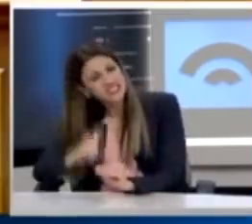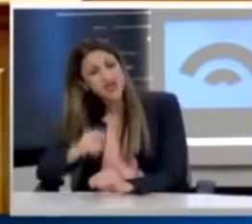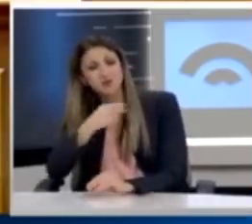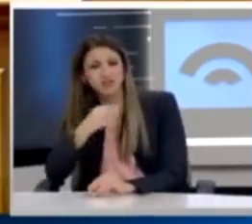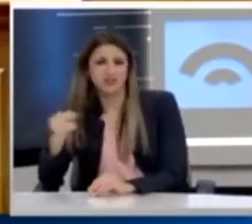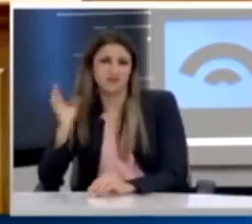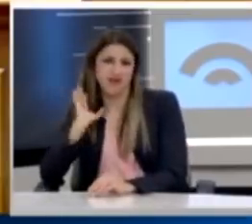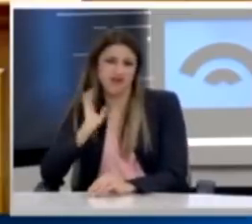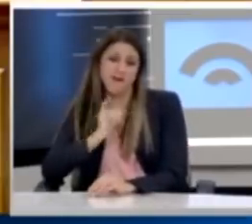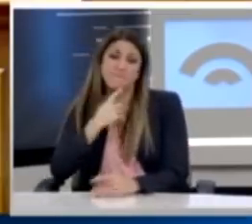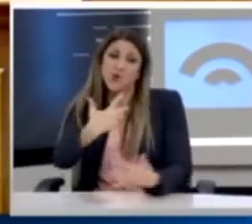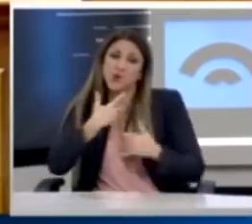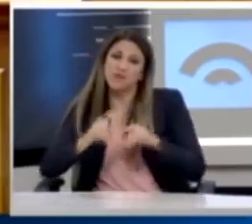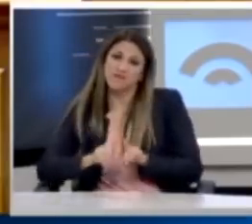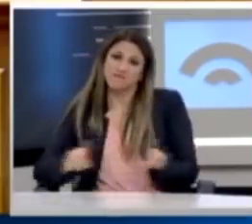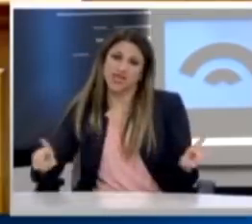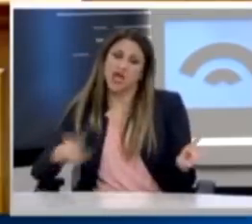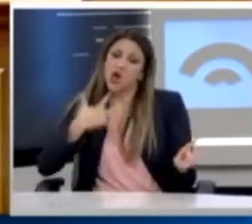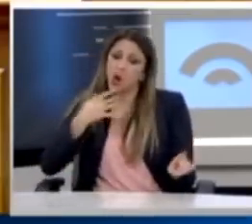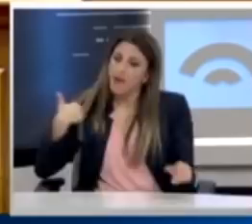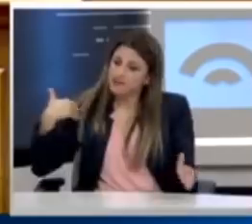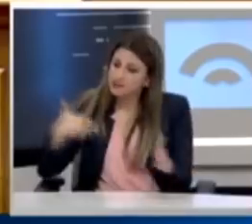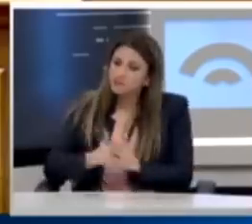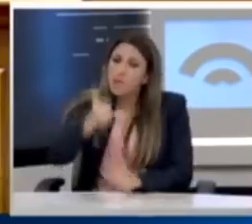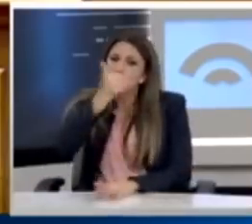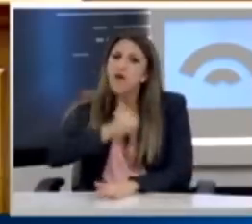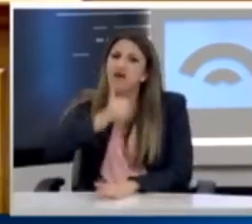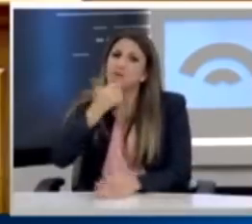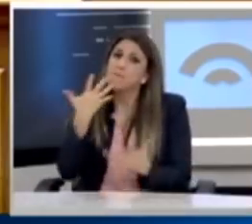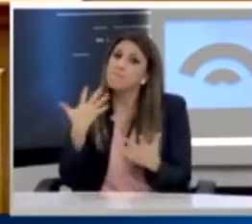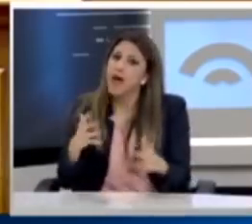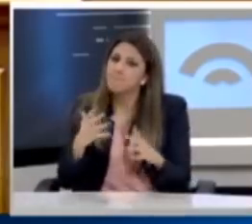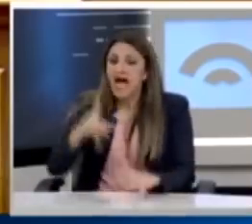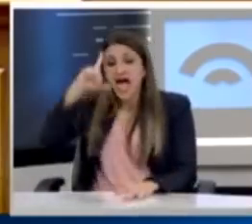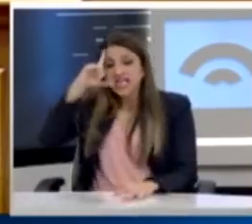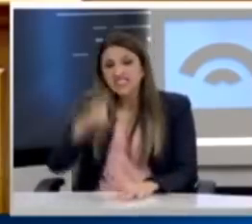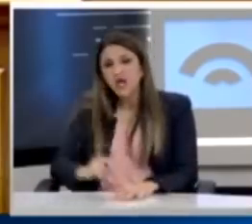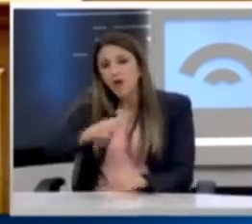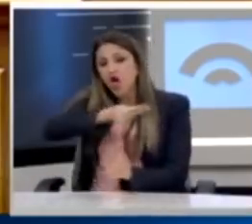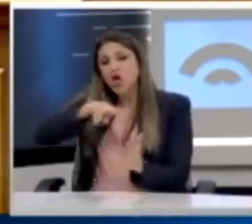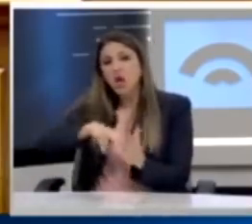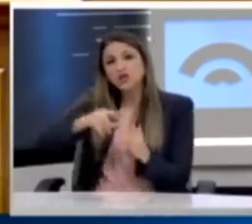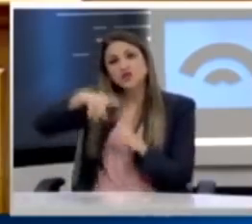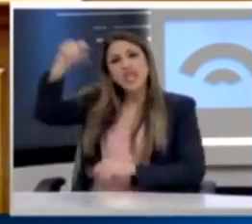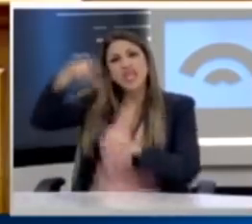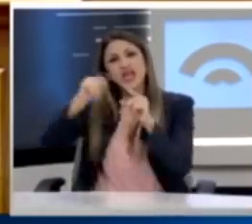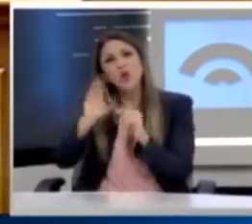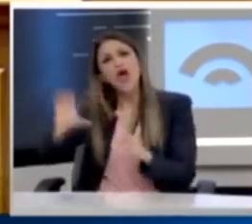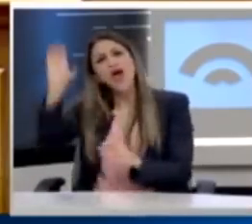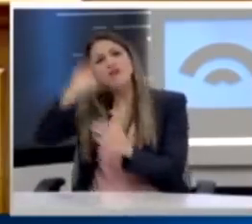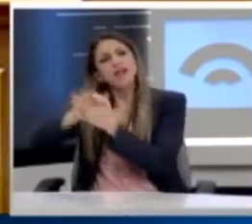βαρβαρότητα αυτών των επεμβάσεων, στις οποίες επεμβάσεις ενεργητικά συμμετείχε και το